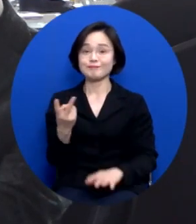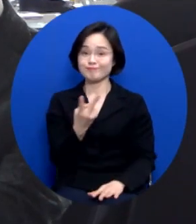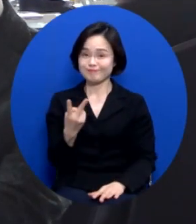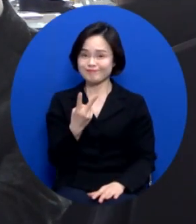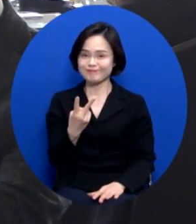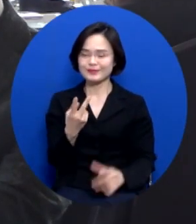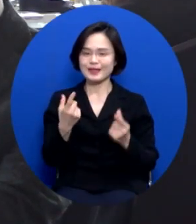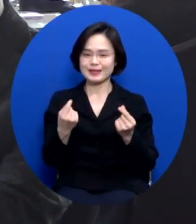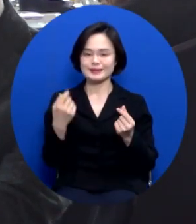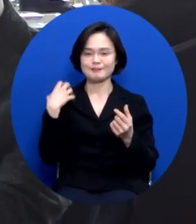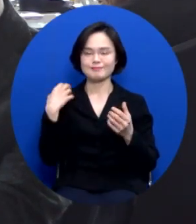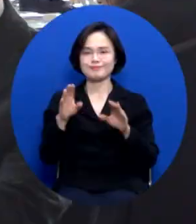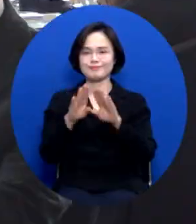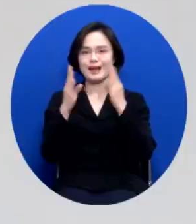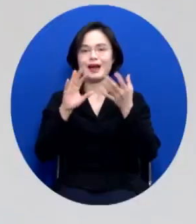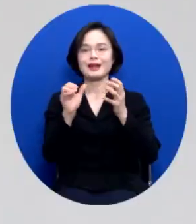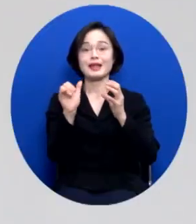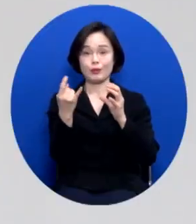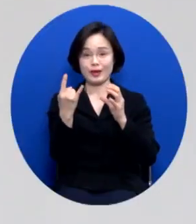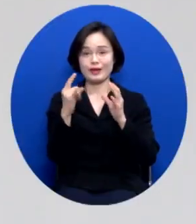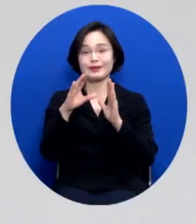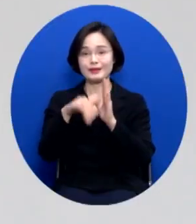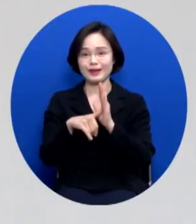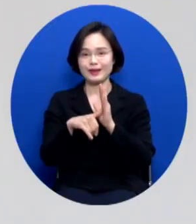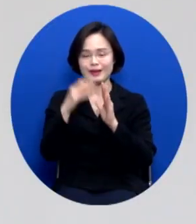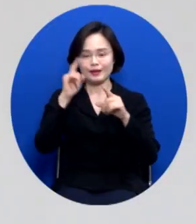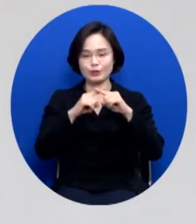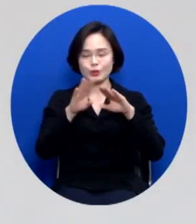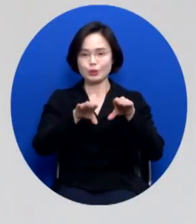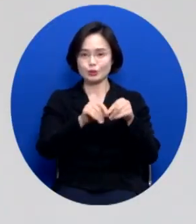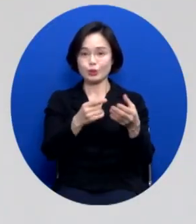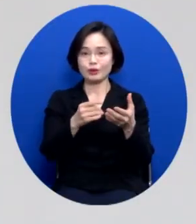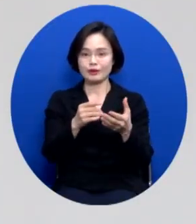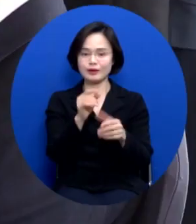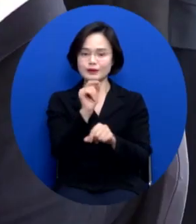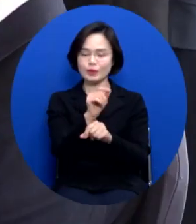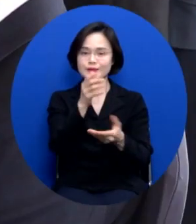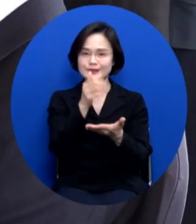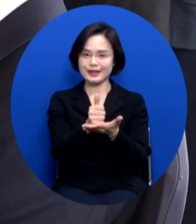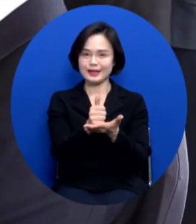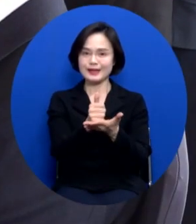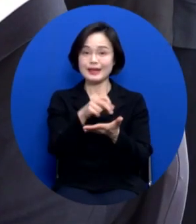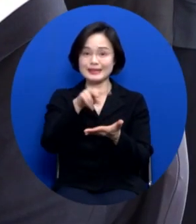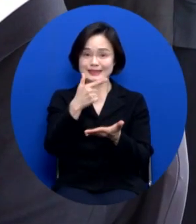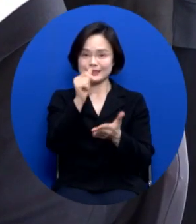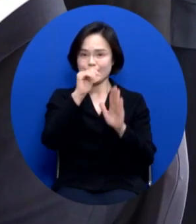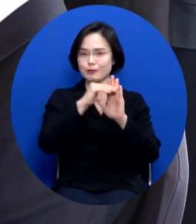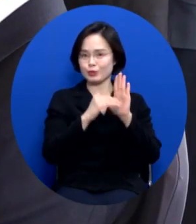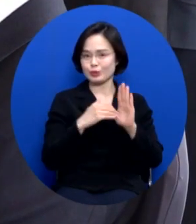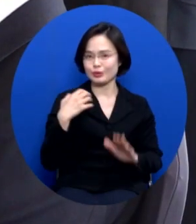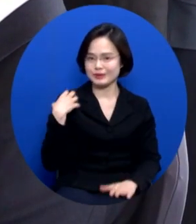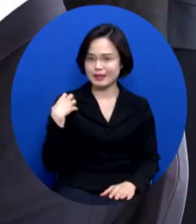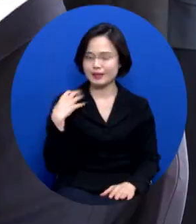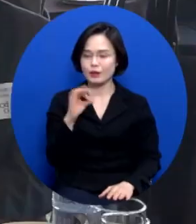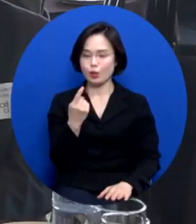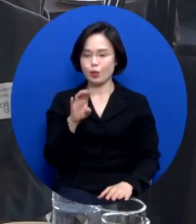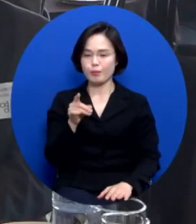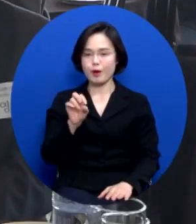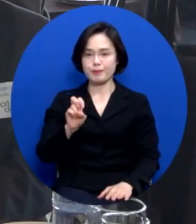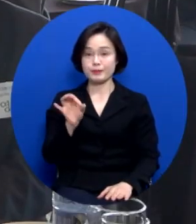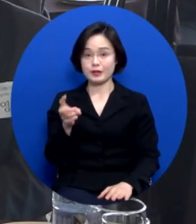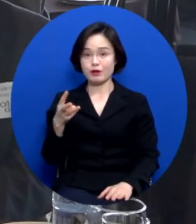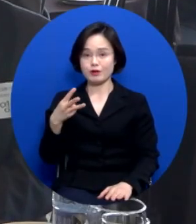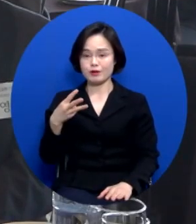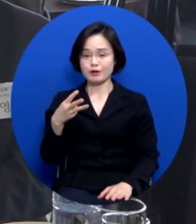TV가 공동 주최한 이날 간담회는 한교총 신평식 사무총장의 사회로 경기도 기독교 총연합회 오범열 대표 회장의